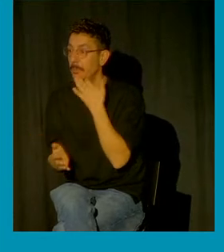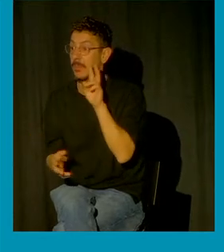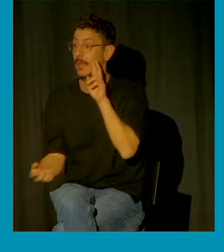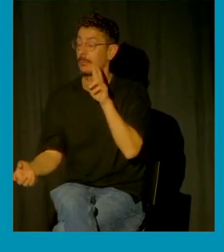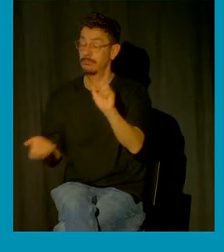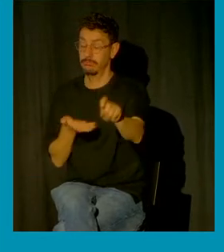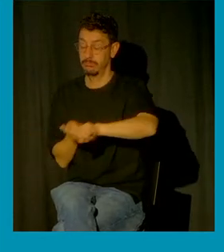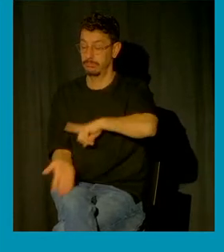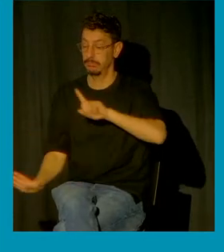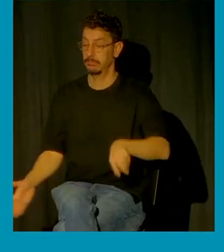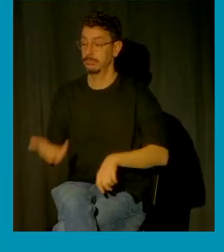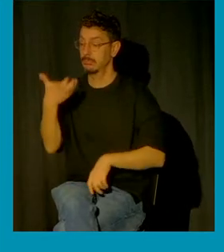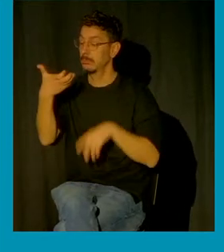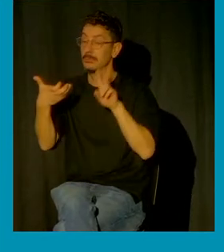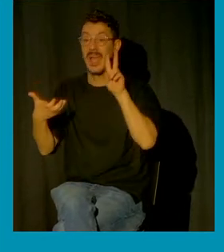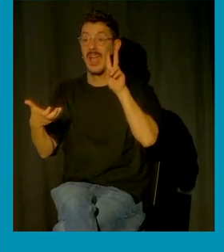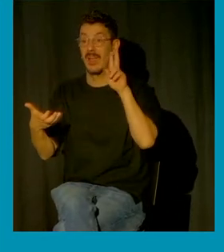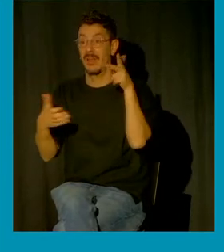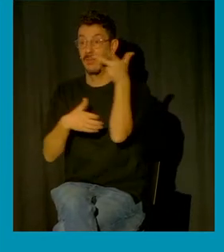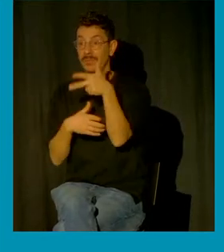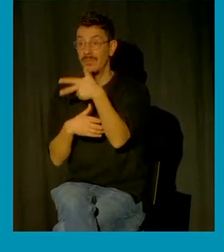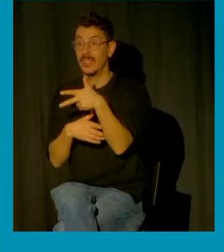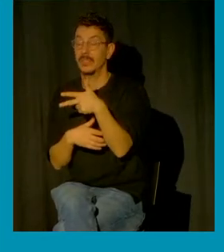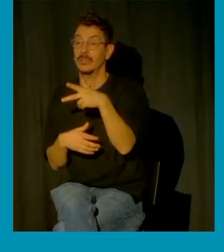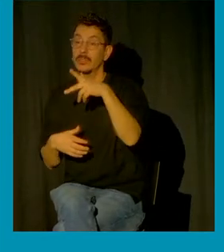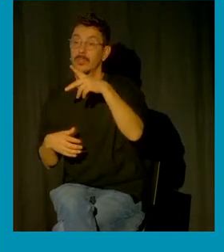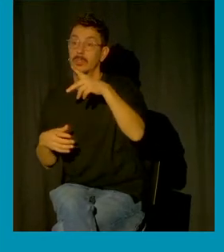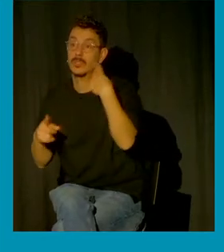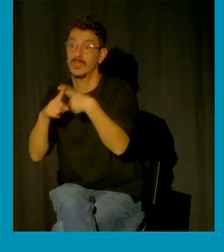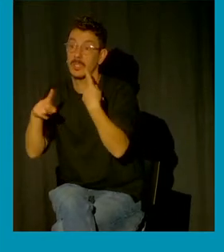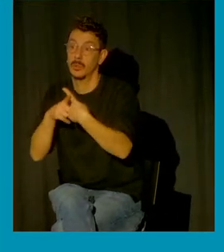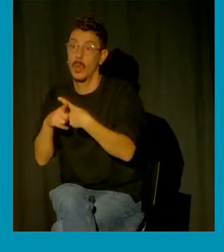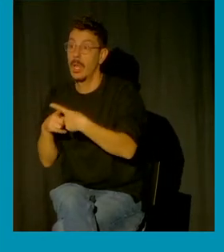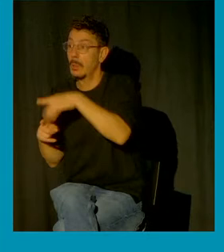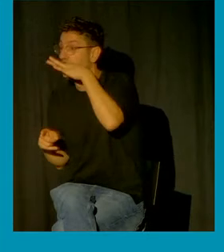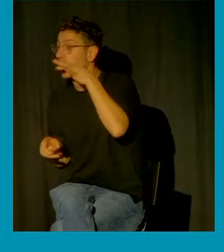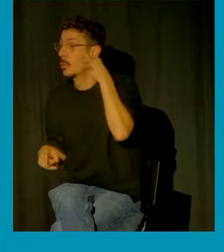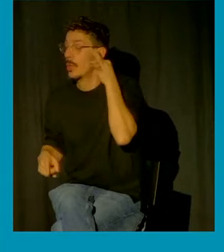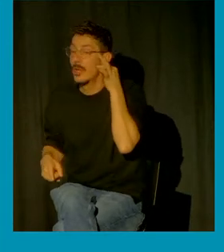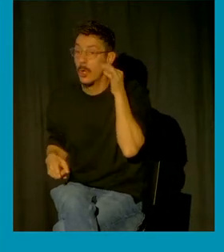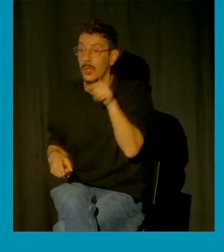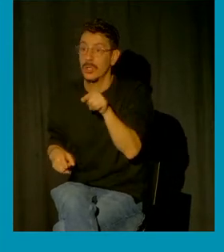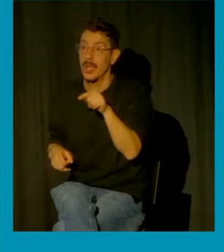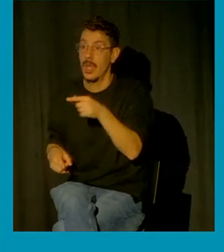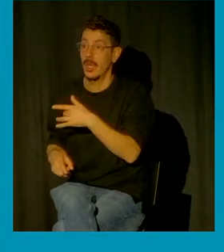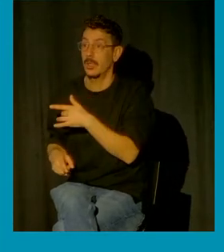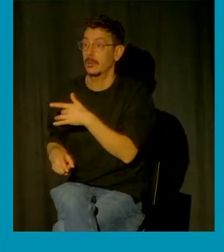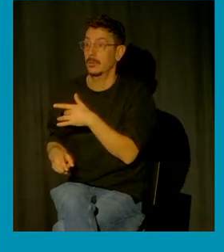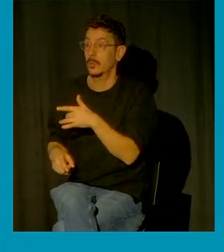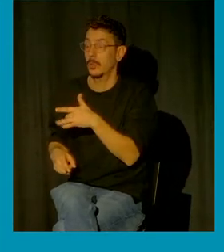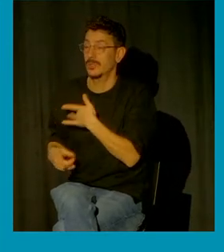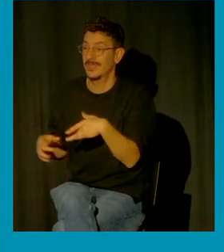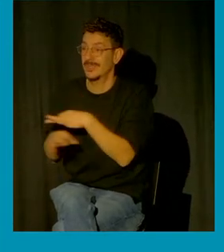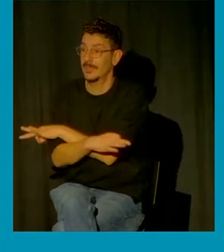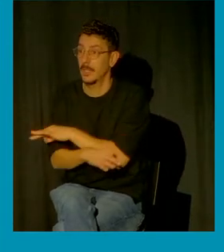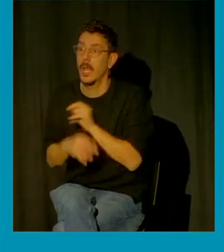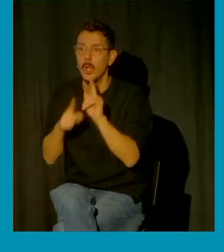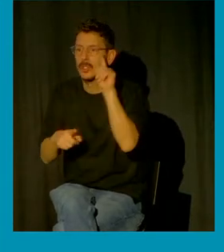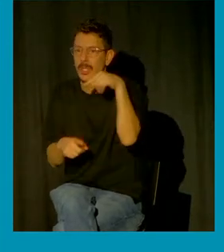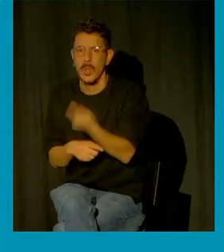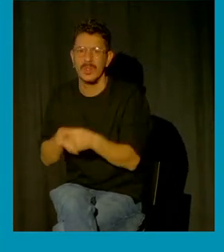de manera inconsentida d'un noi o d'una noia les conseqüències diguem-ne familiars